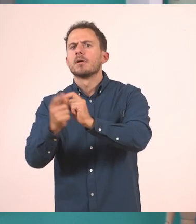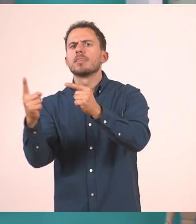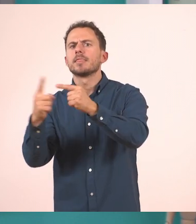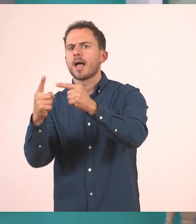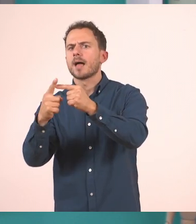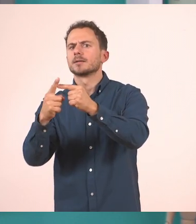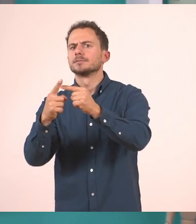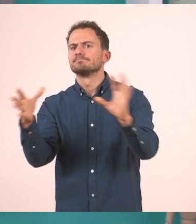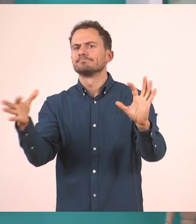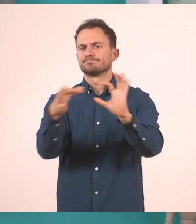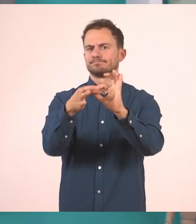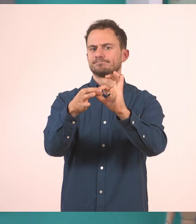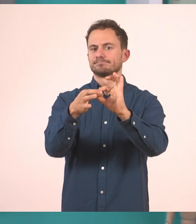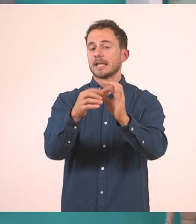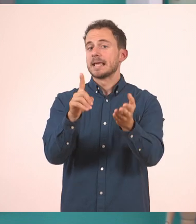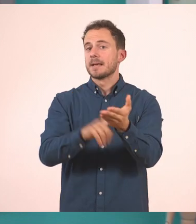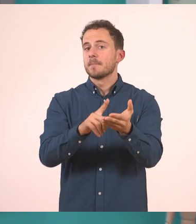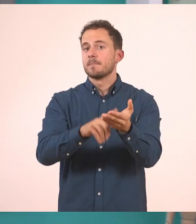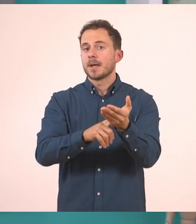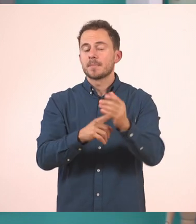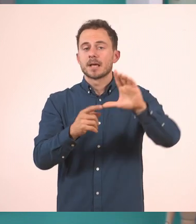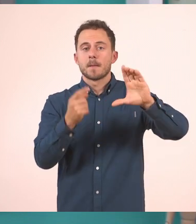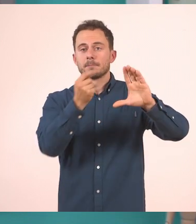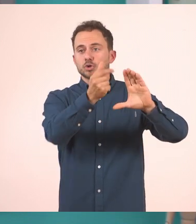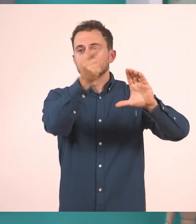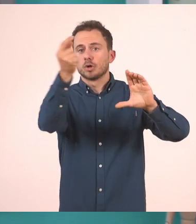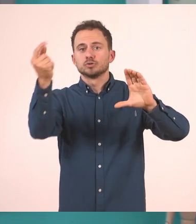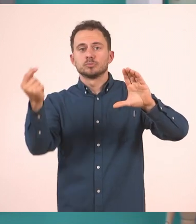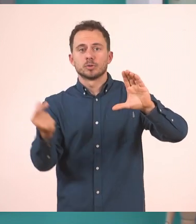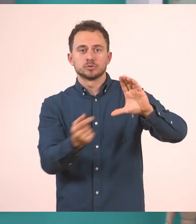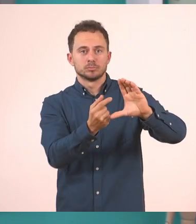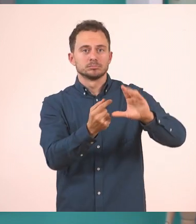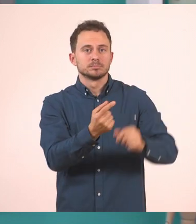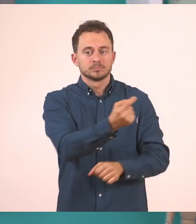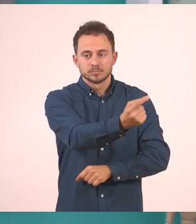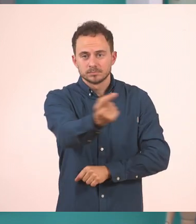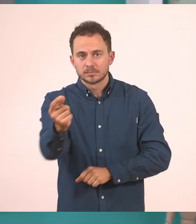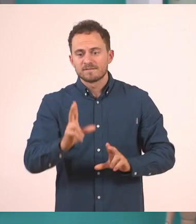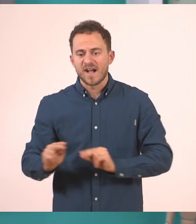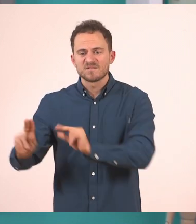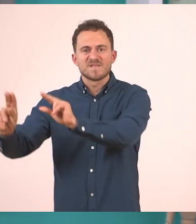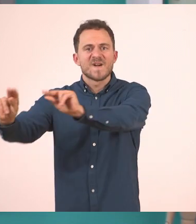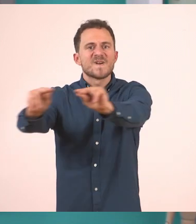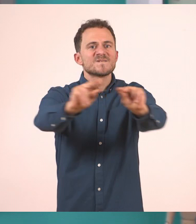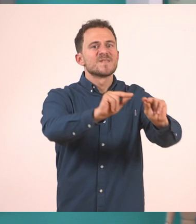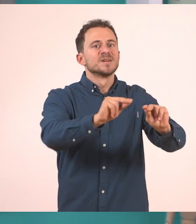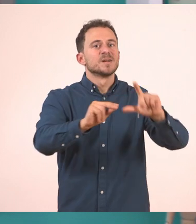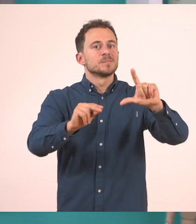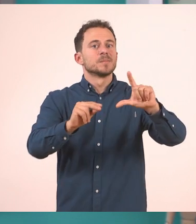Μοιράζουμε πάντα ακριβώς σε ίσα μέρη, σε ίσα κομμάτια. Εγώ τώρα, αφού είχα φάει τα